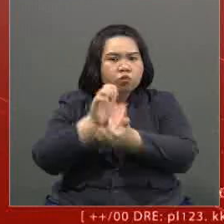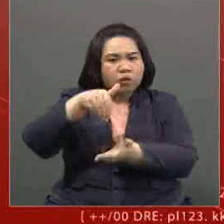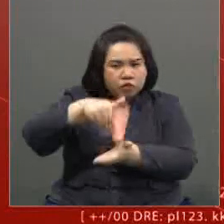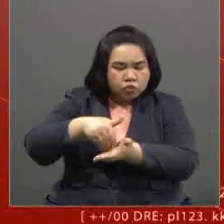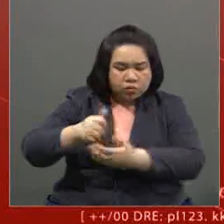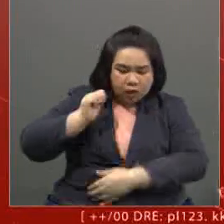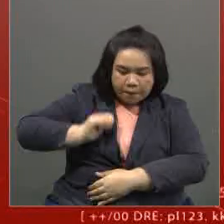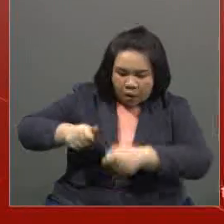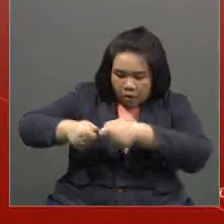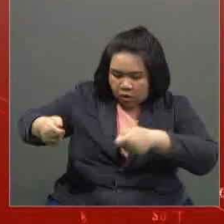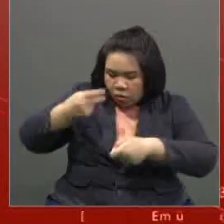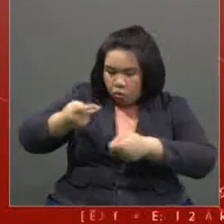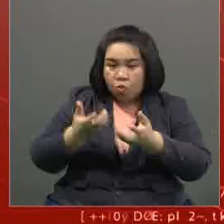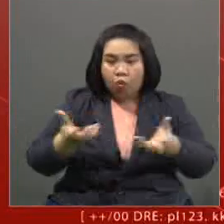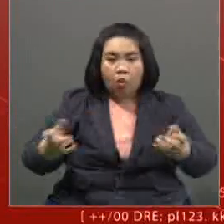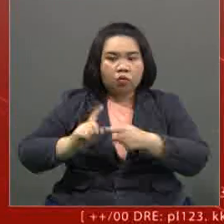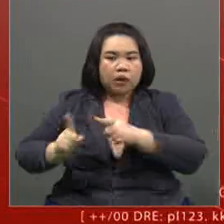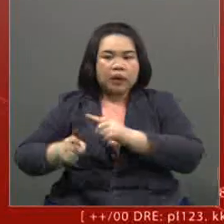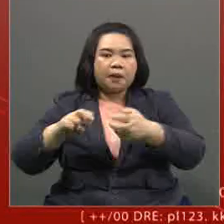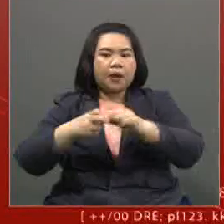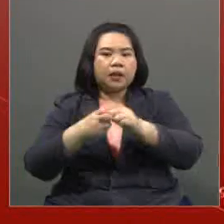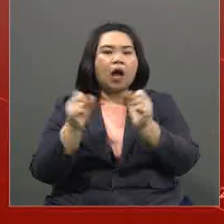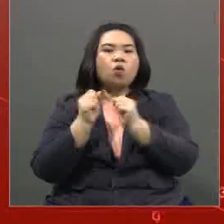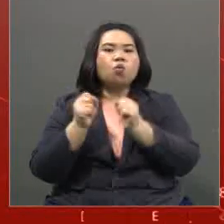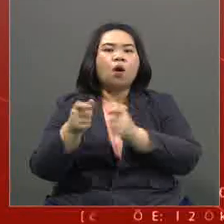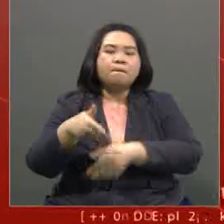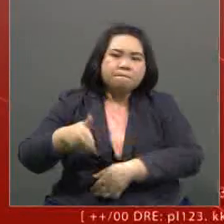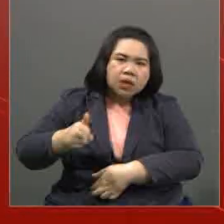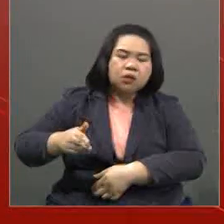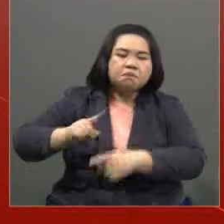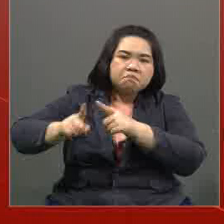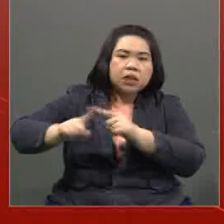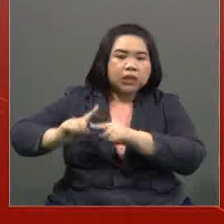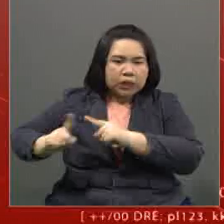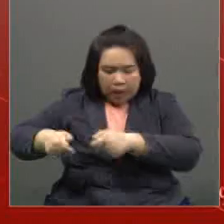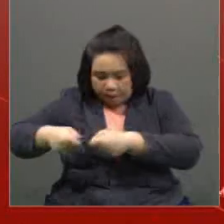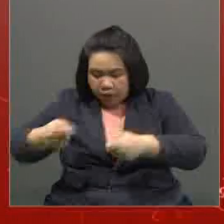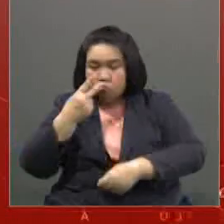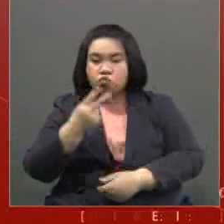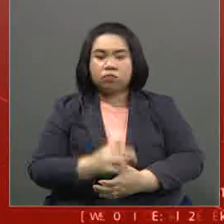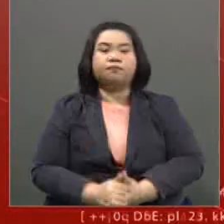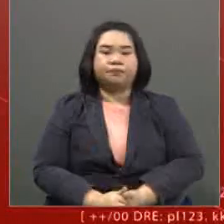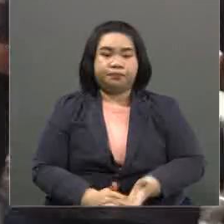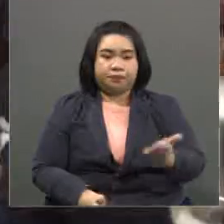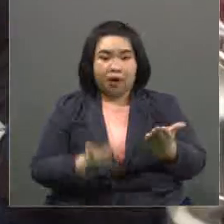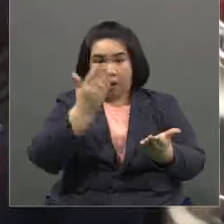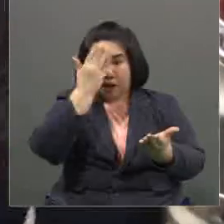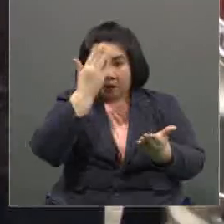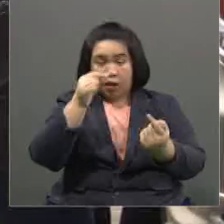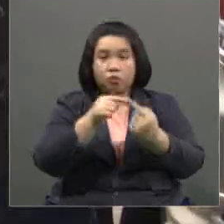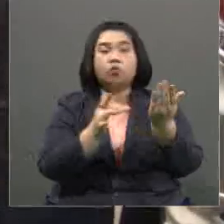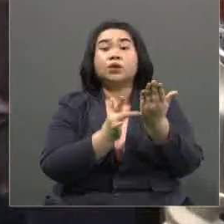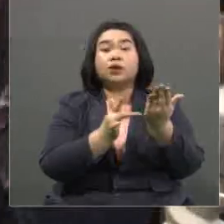สัมภาระเพื่อป้องกันการพกาอาวุธเข้าไปในพื้นที่คือที่อุเทนถวายครับดูบรรยากาศด้านหน้ามหาวิทยาลัย